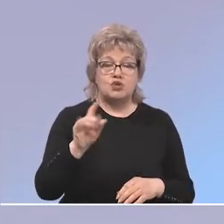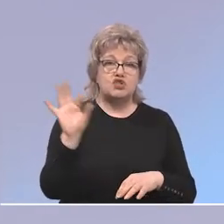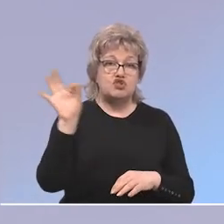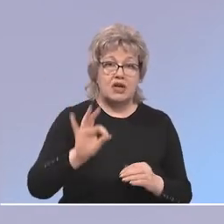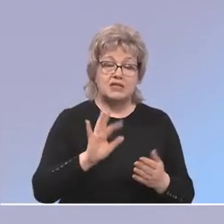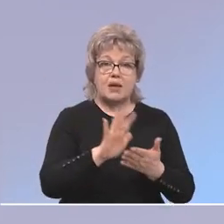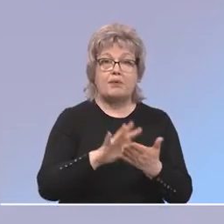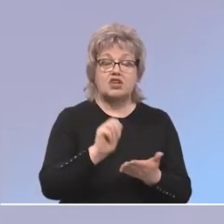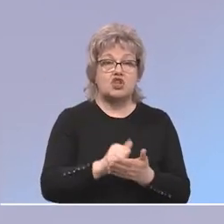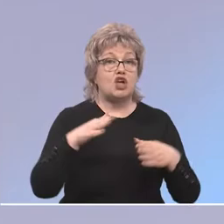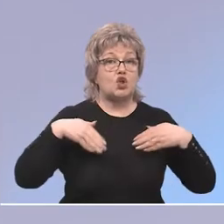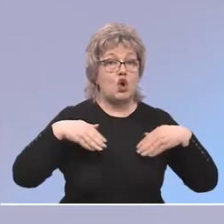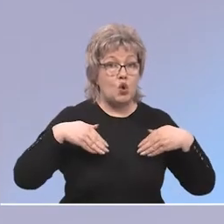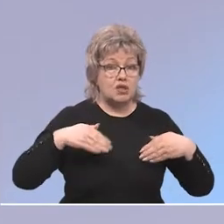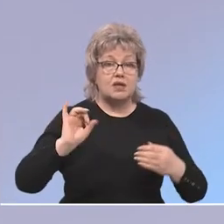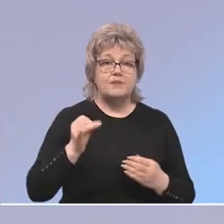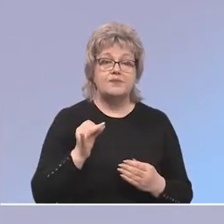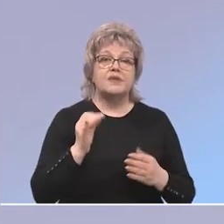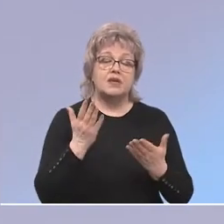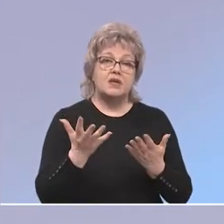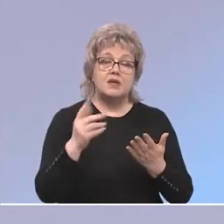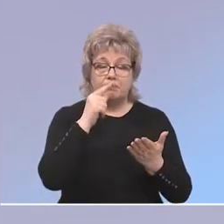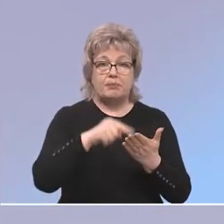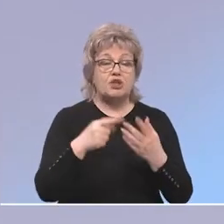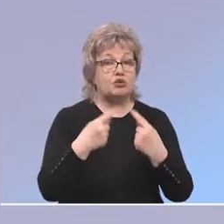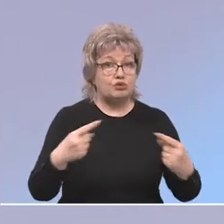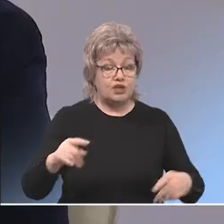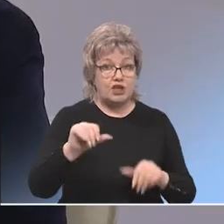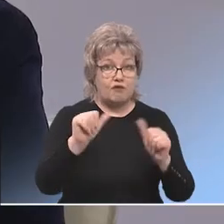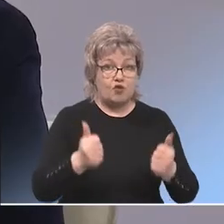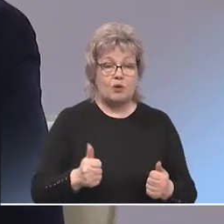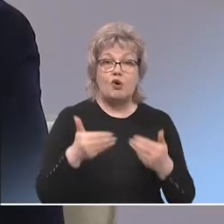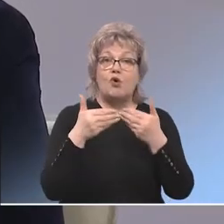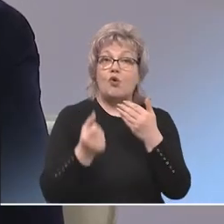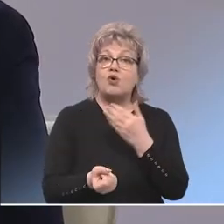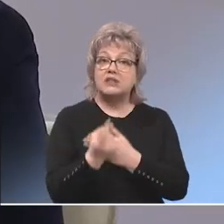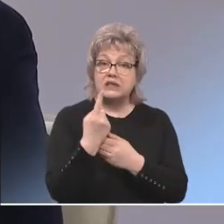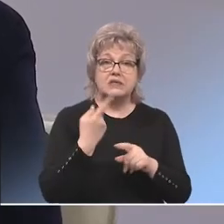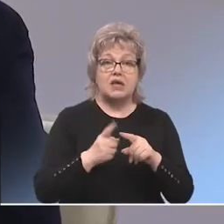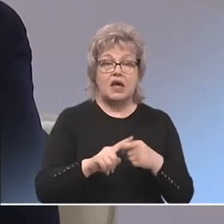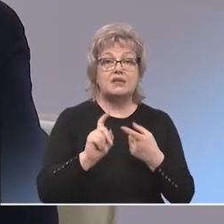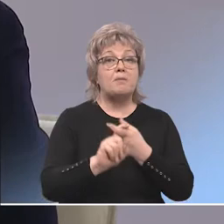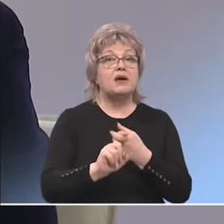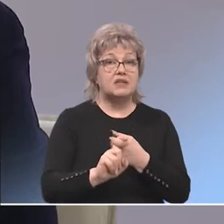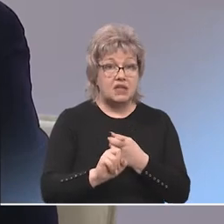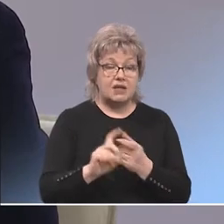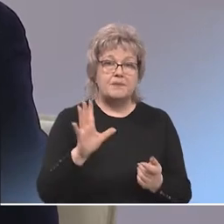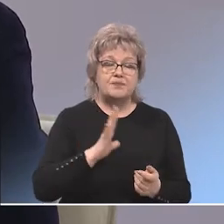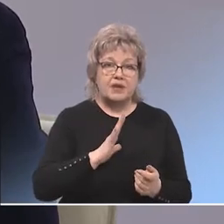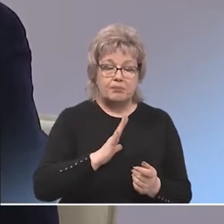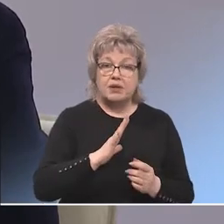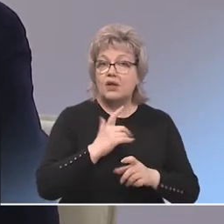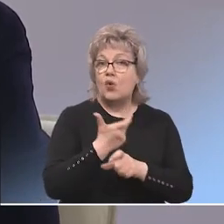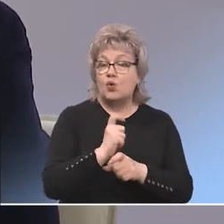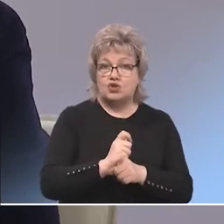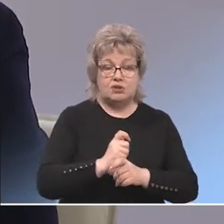поражает легкие, но также встречаются и внелегочные формы туберкулеза. И открытие этой бактерии – это было поистине